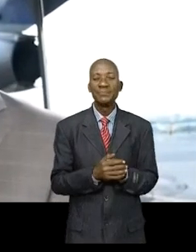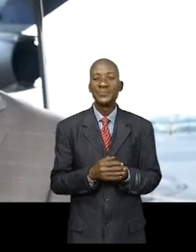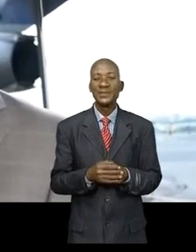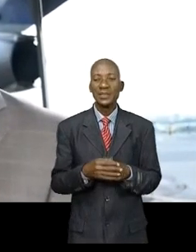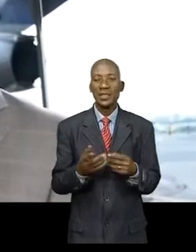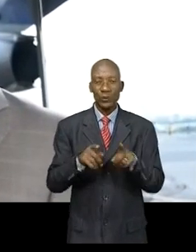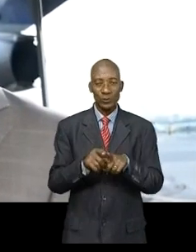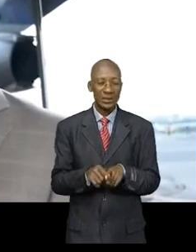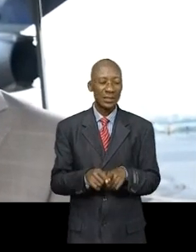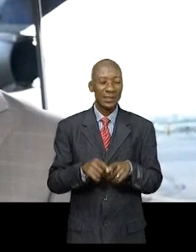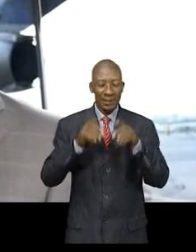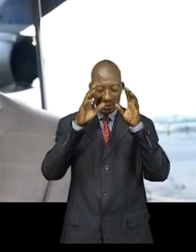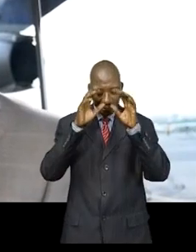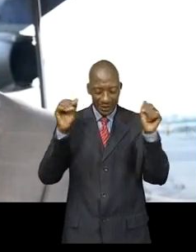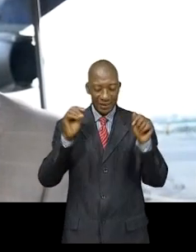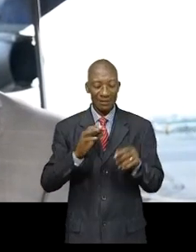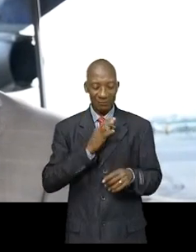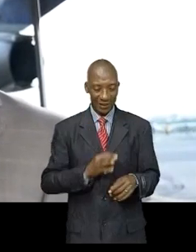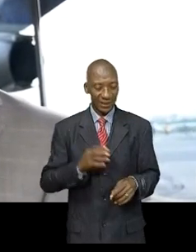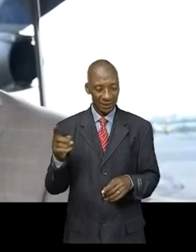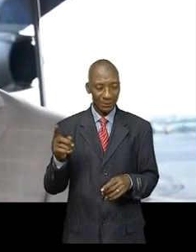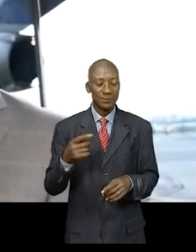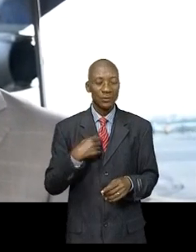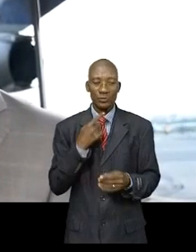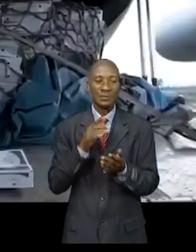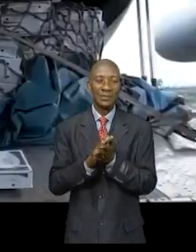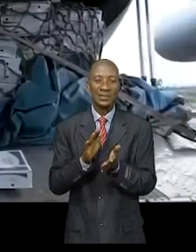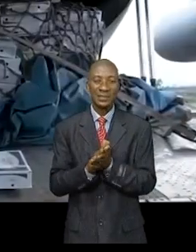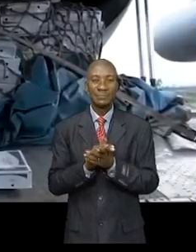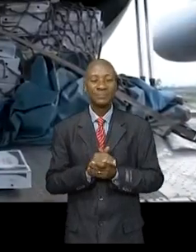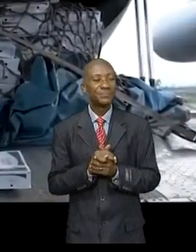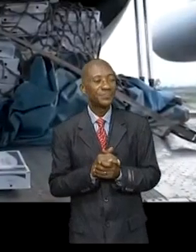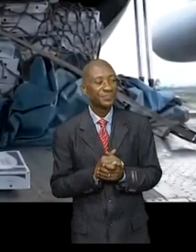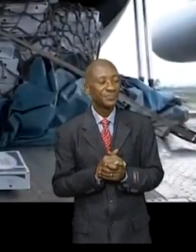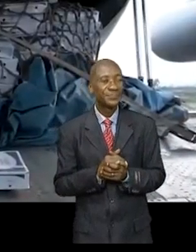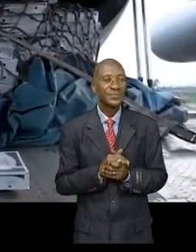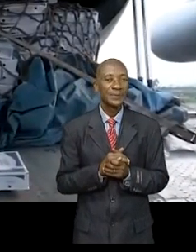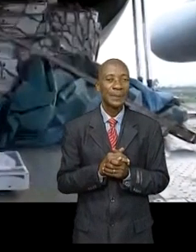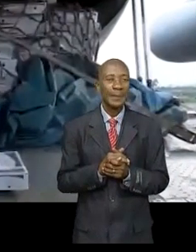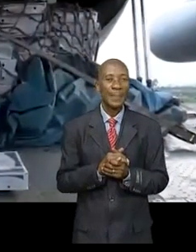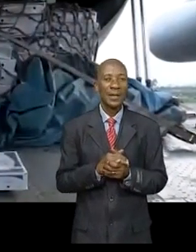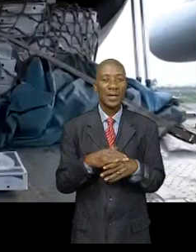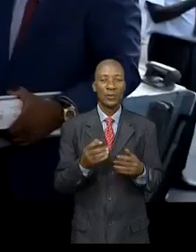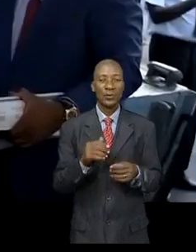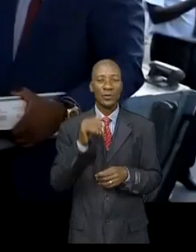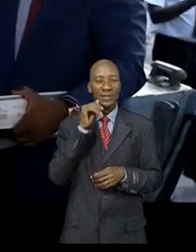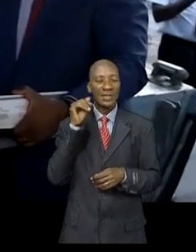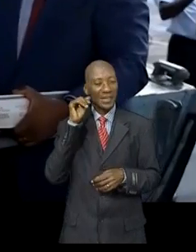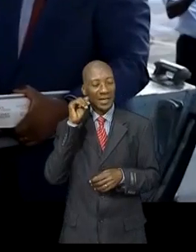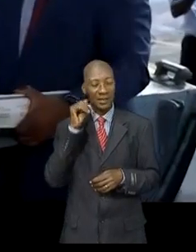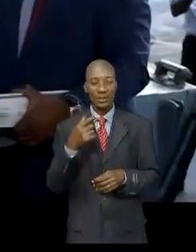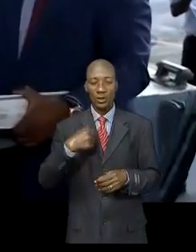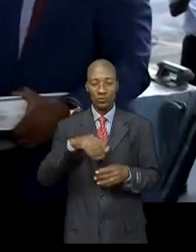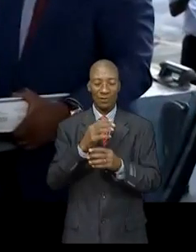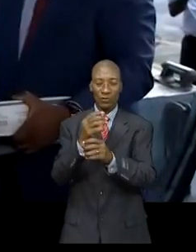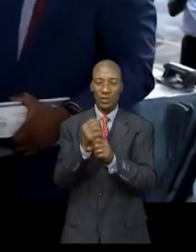Sassou Nguesso. Effectivement, hier, nous avons reçu déjà 45 tonnes. Et là, nous recevons